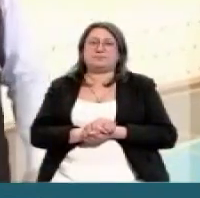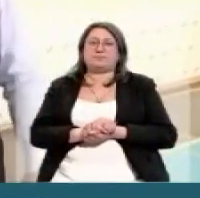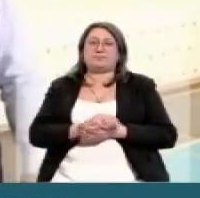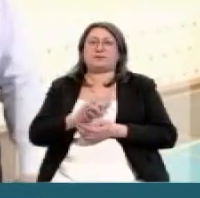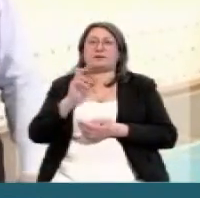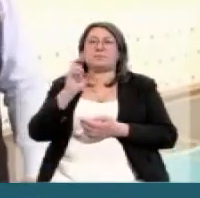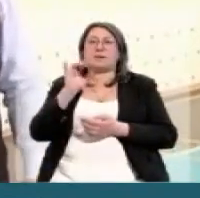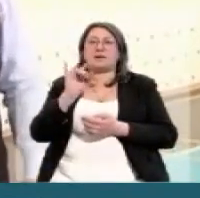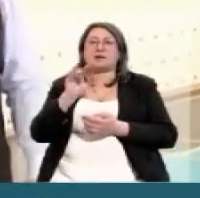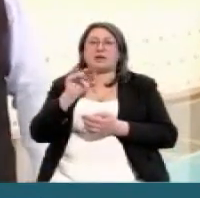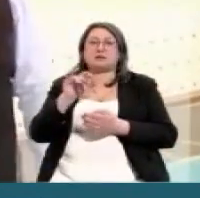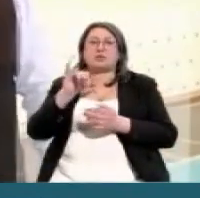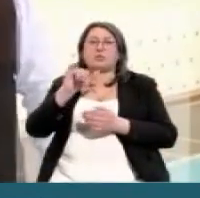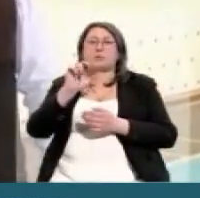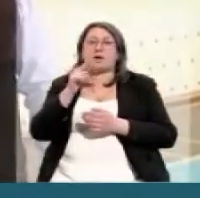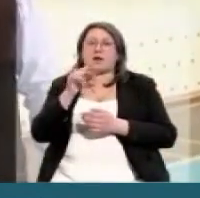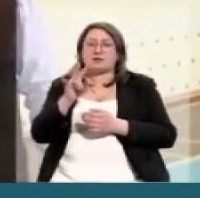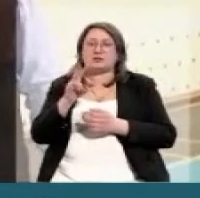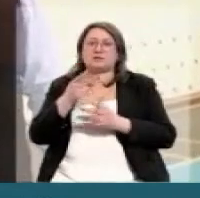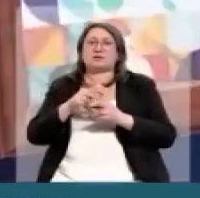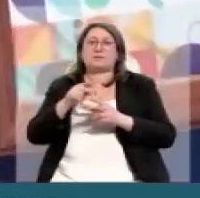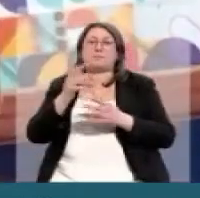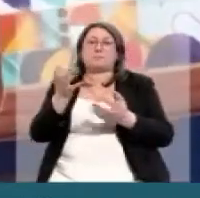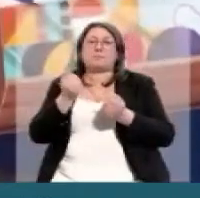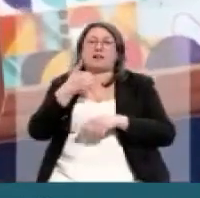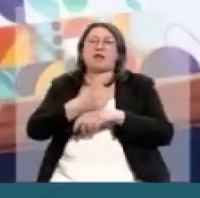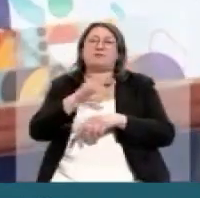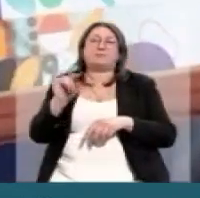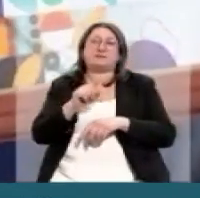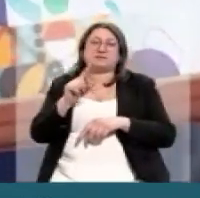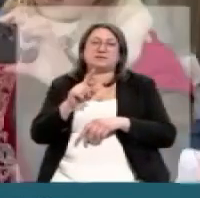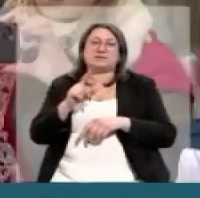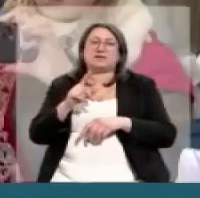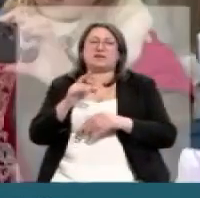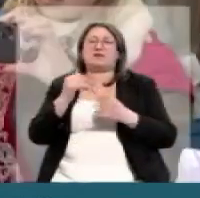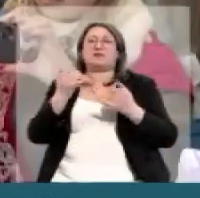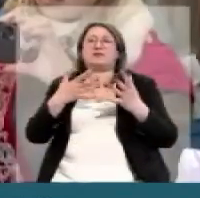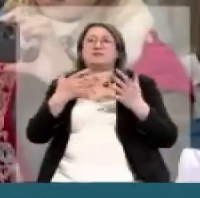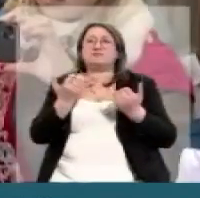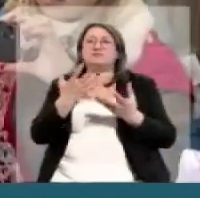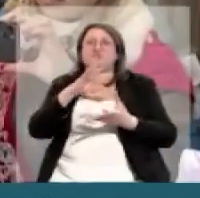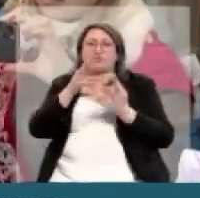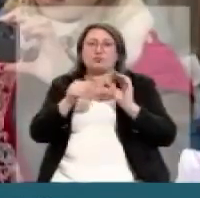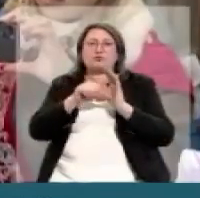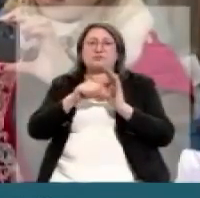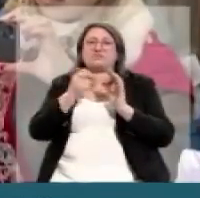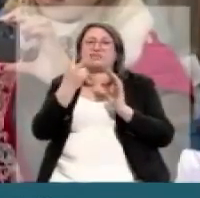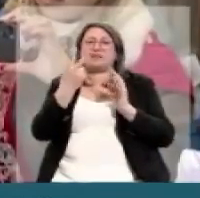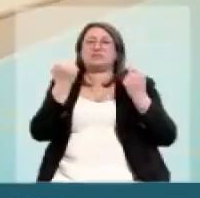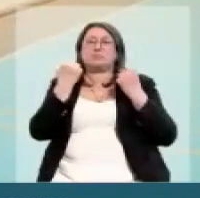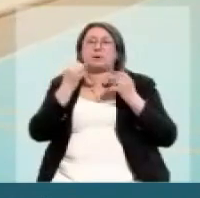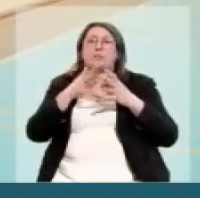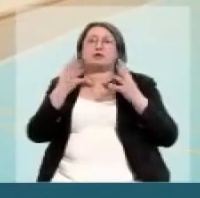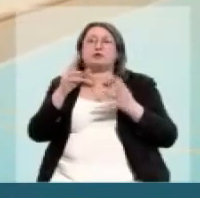Обаған ауылының спортшысы Берік Таласов қанжығасына байлады. Айта кетейік, аудан округтерінің құрамына кіретін Большая Чураковка,